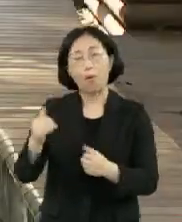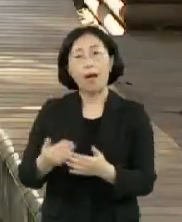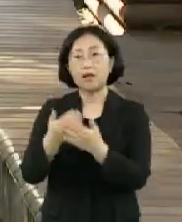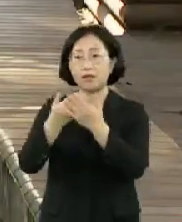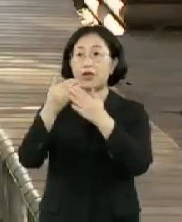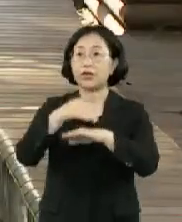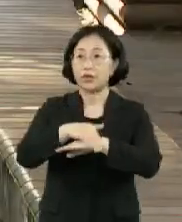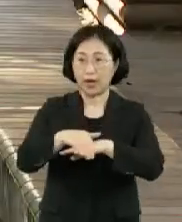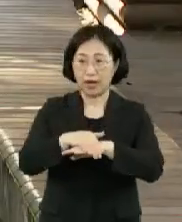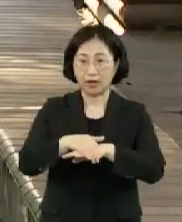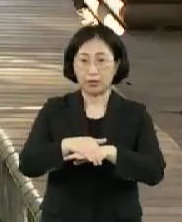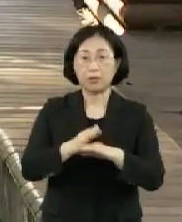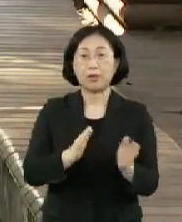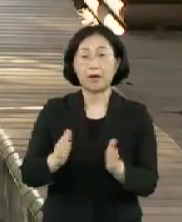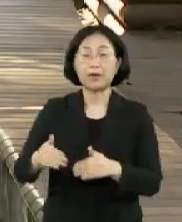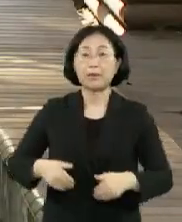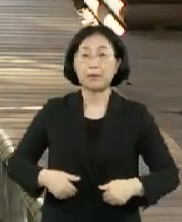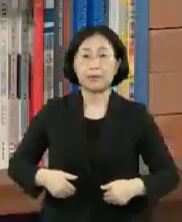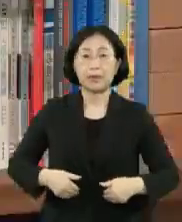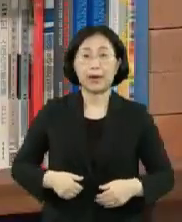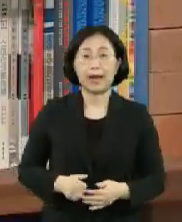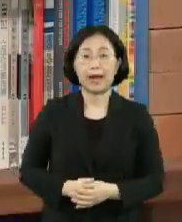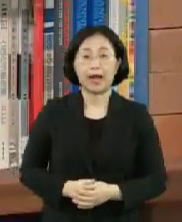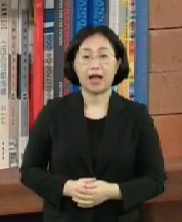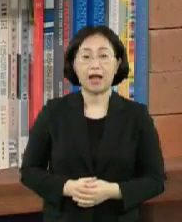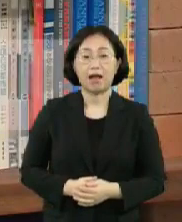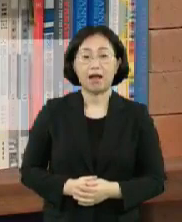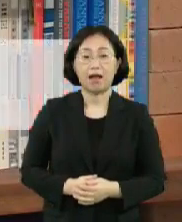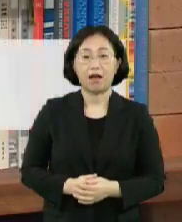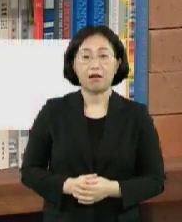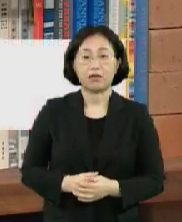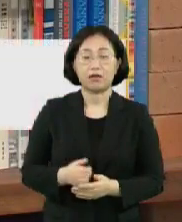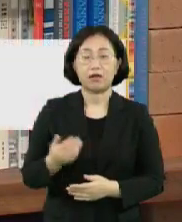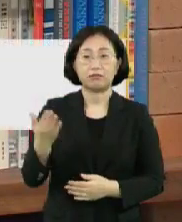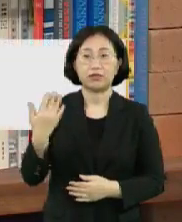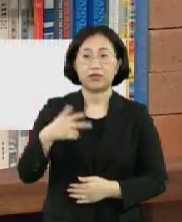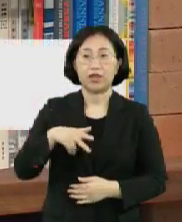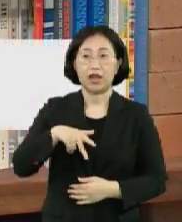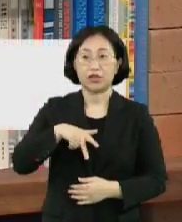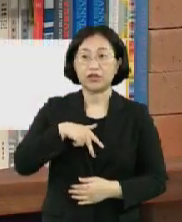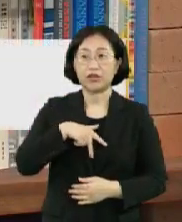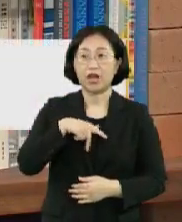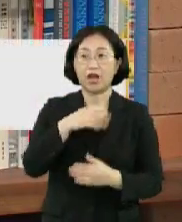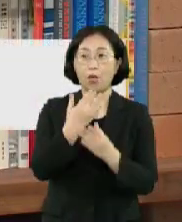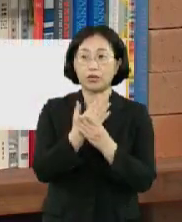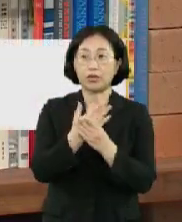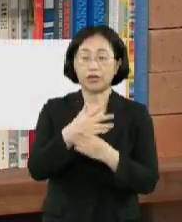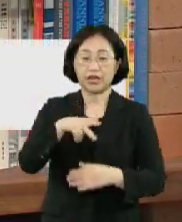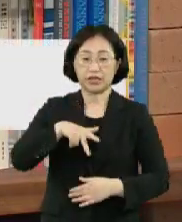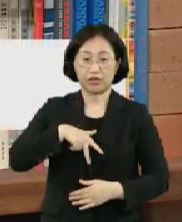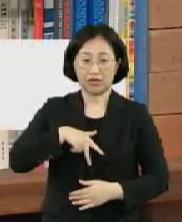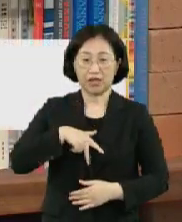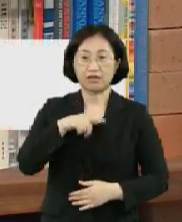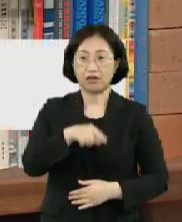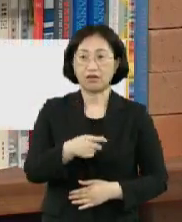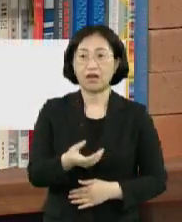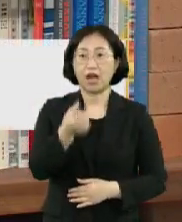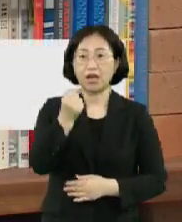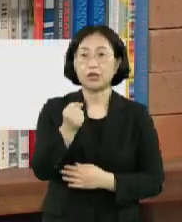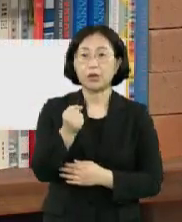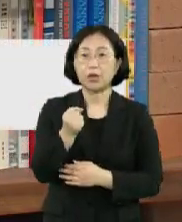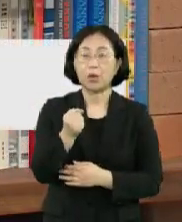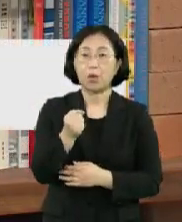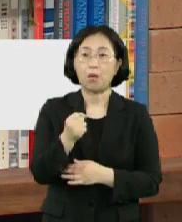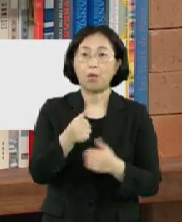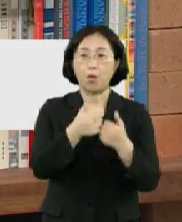시급한 상태입니다. 기존의 어떤 그 정체성을 바탕으로 해서 뭐 예를 들어서 컨벤션 기능하고 그다음에 레저 위락